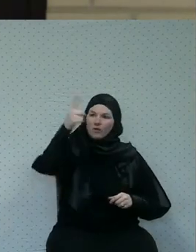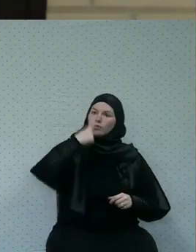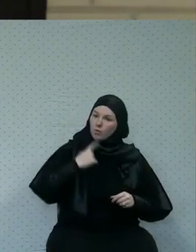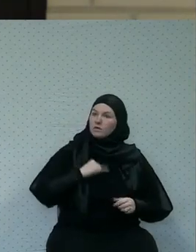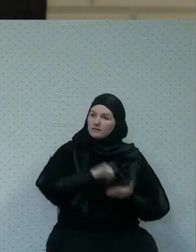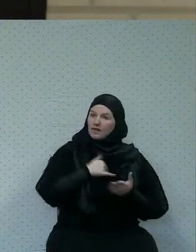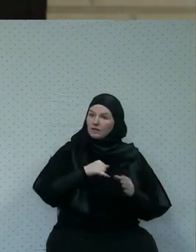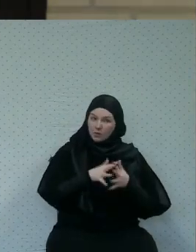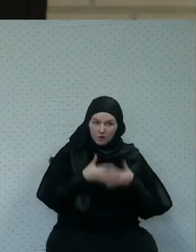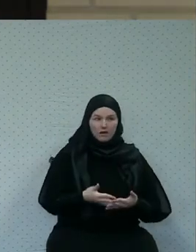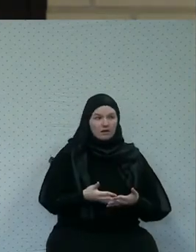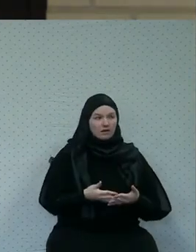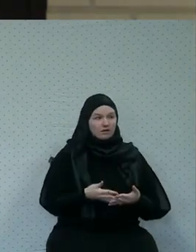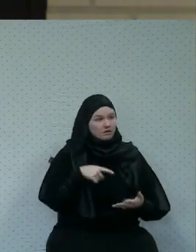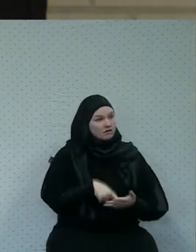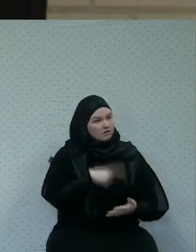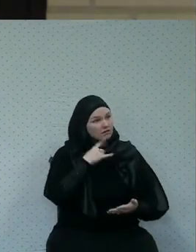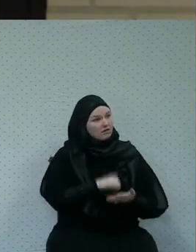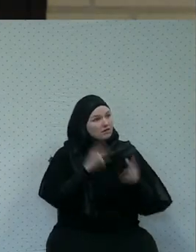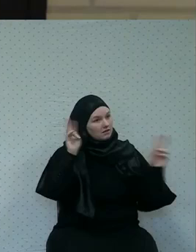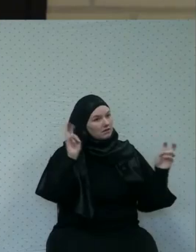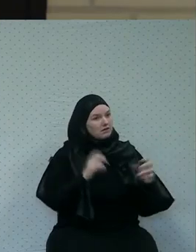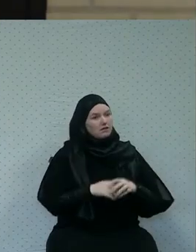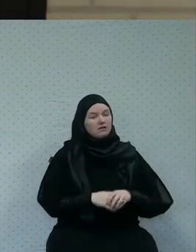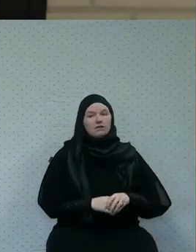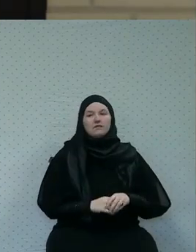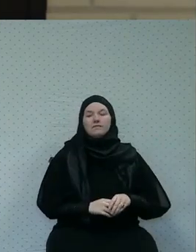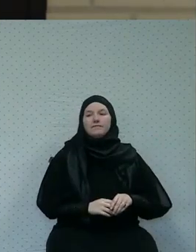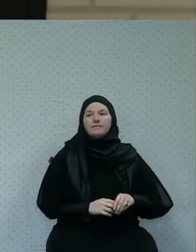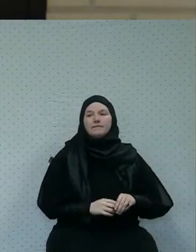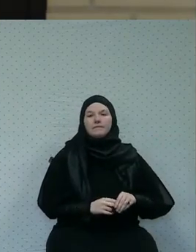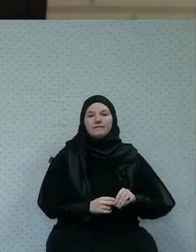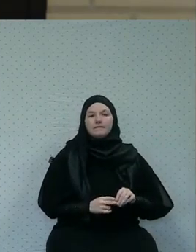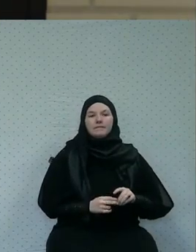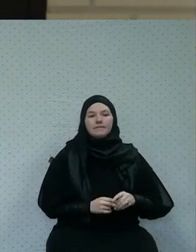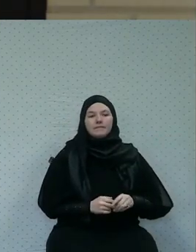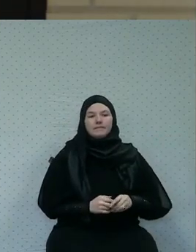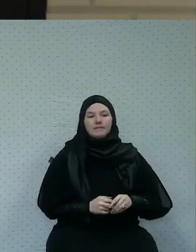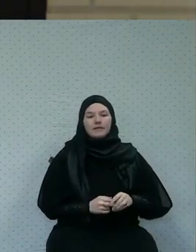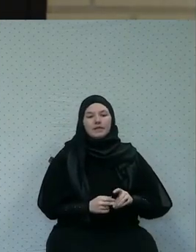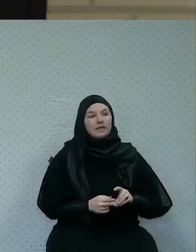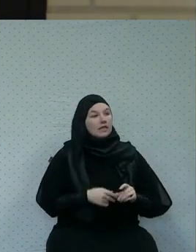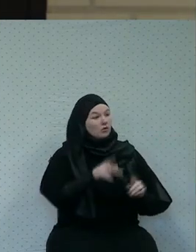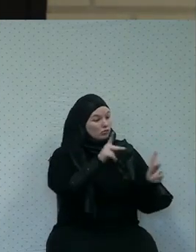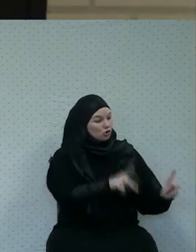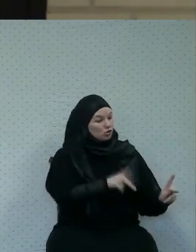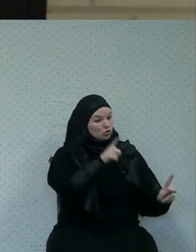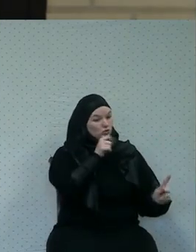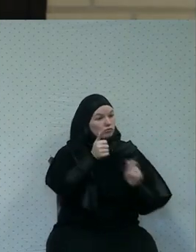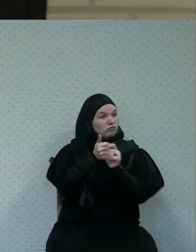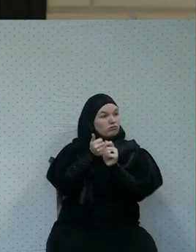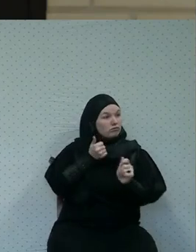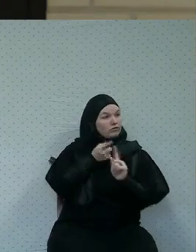Quran, وَمَنْ أَعْرَضَ عَنْ ذِكْرِي فَإِنَّ لَهُ مَعِيشَةً ضَنْكَ. He who turns away from